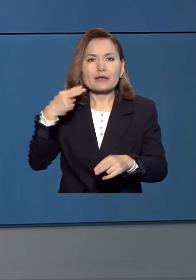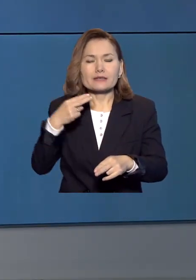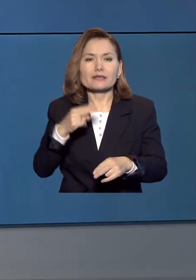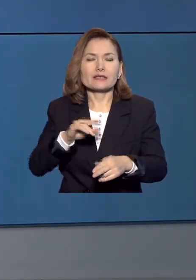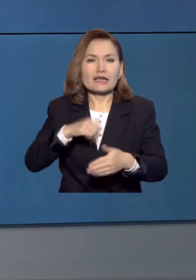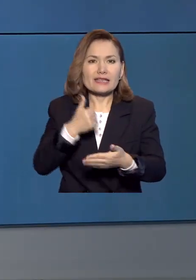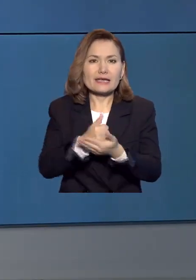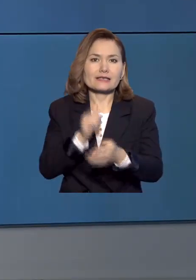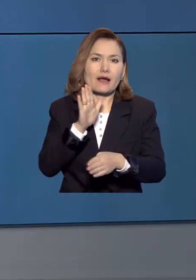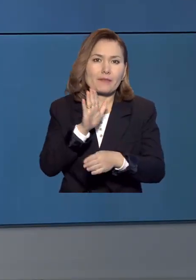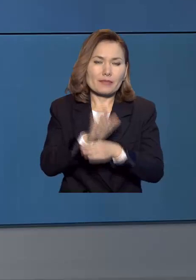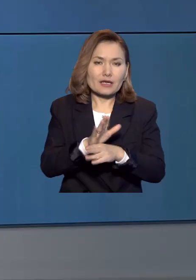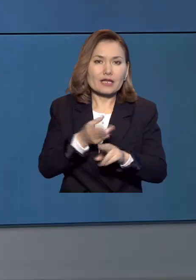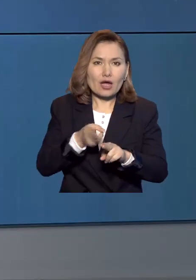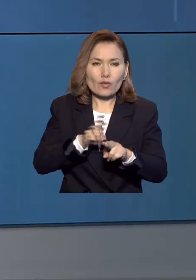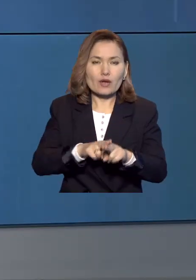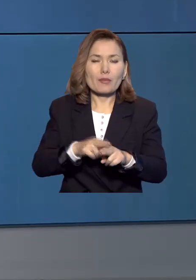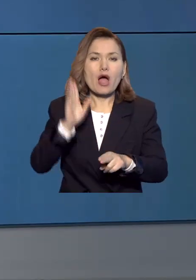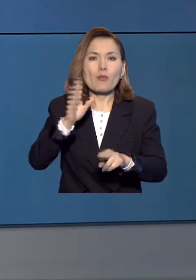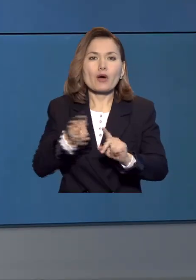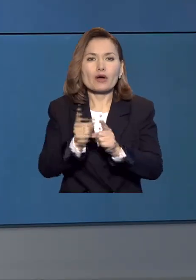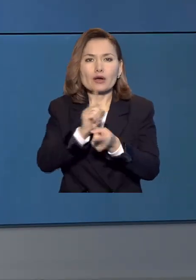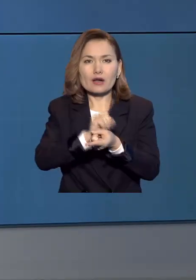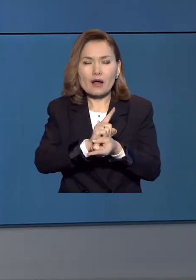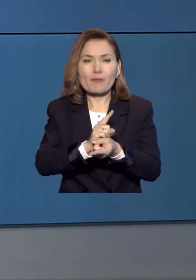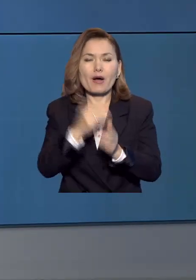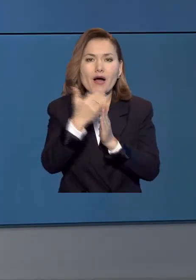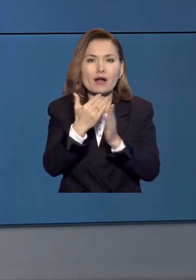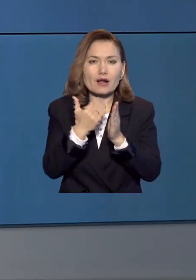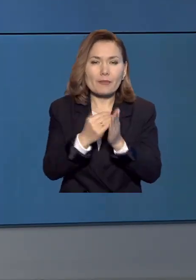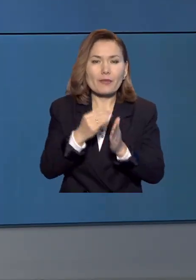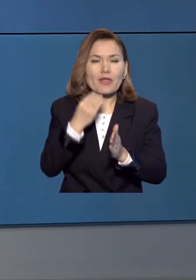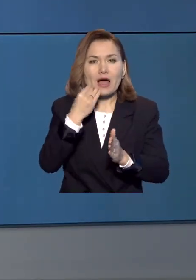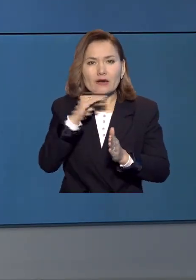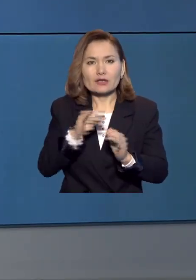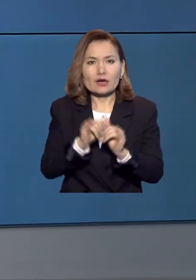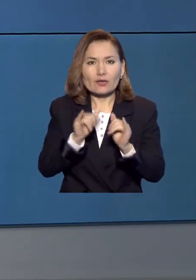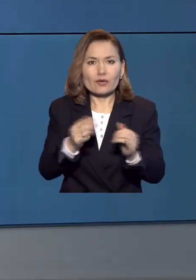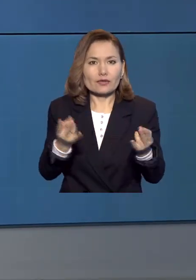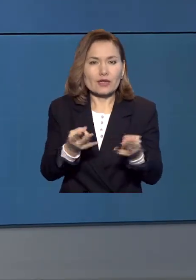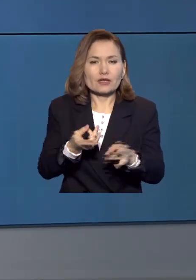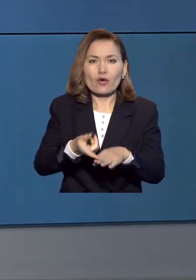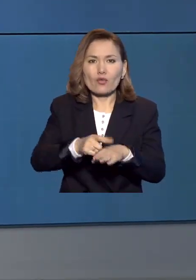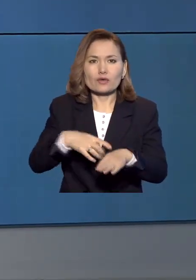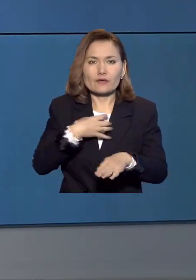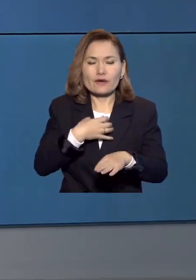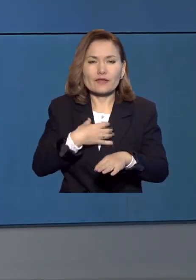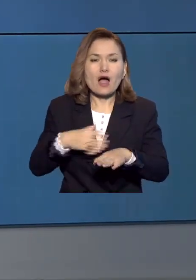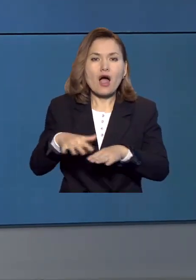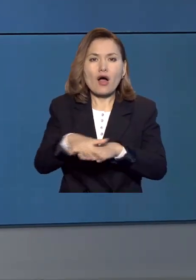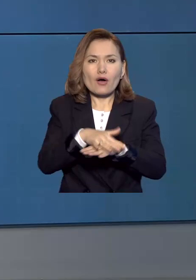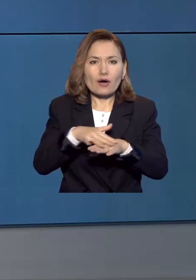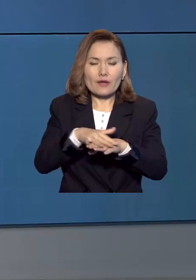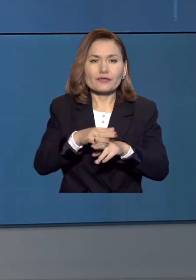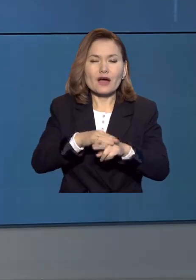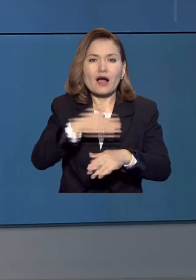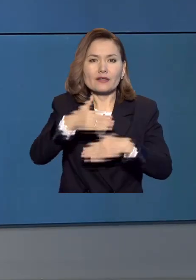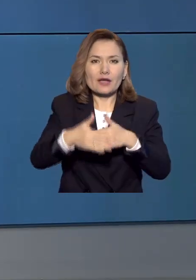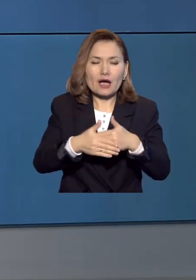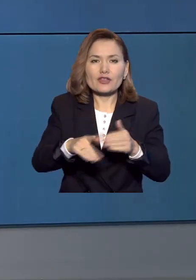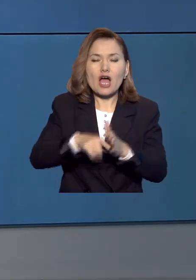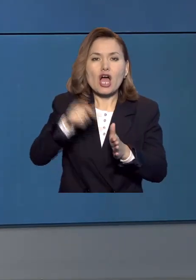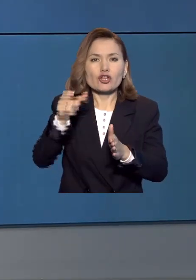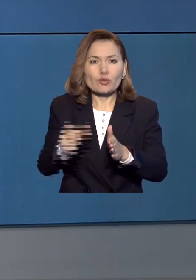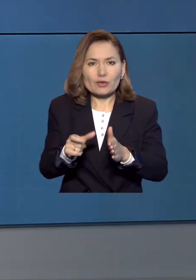осы. Бұл алдағы реформаларды сапалы заңмен қамту үшін маңызды, ал депутаттардың қоғамда беделі жоқ. Қайғылы қаңтар оқиғасы кезінде бұл